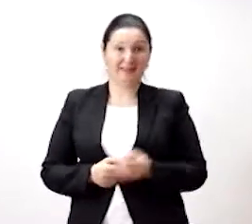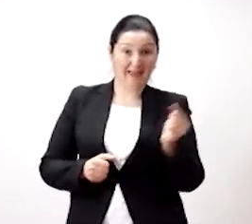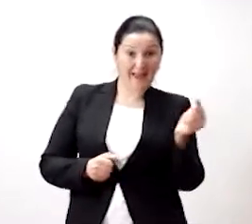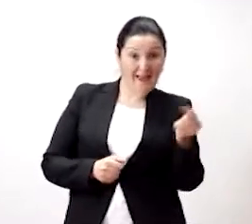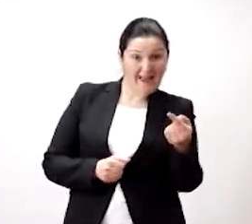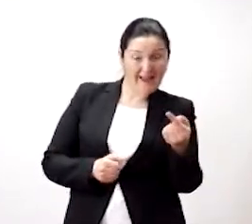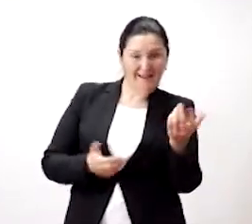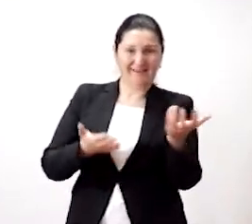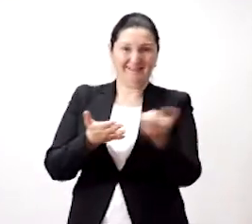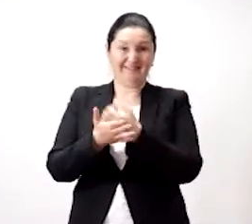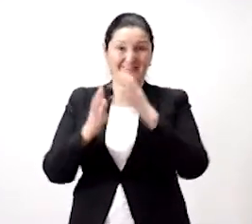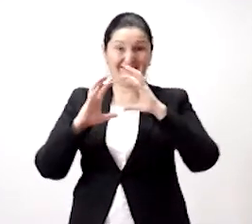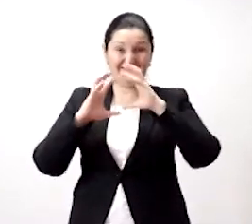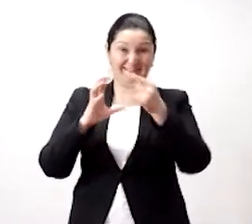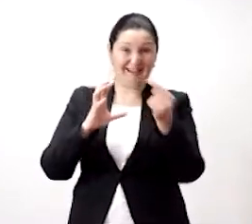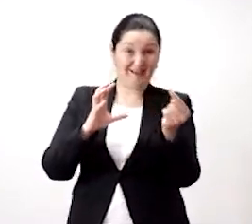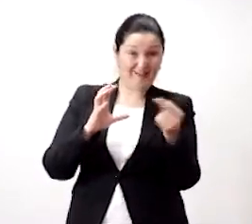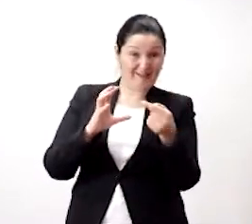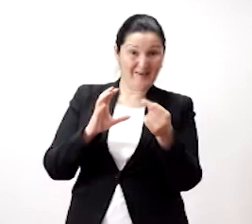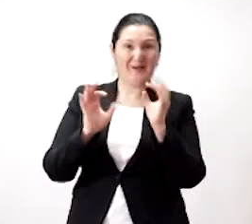Ана, ана.